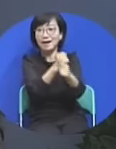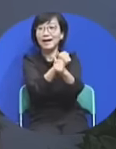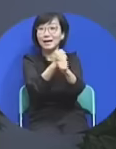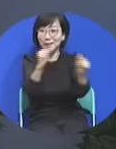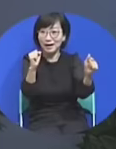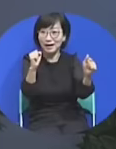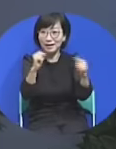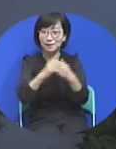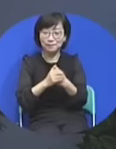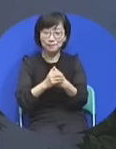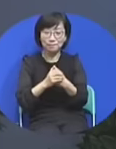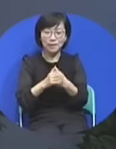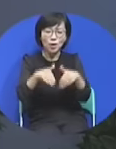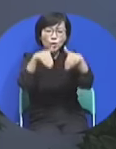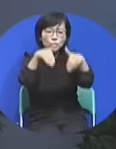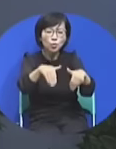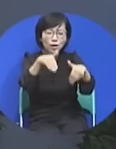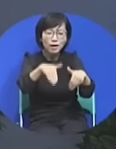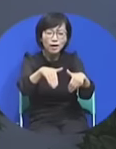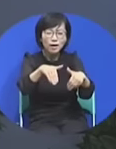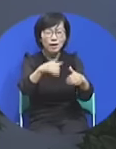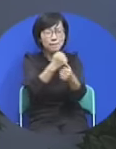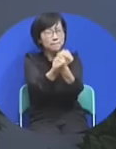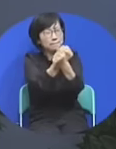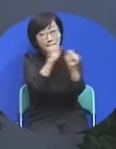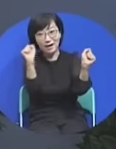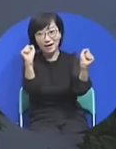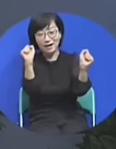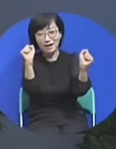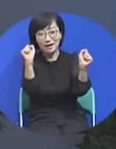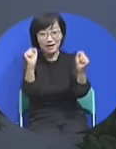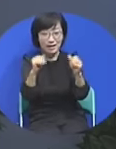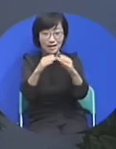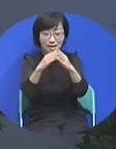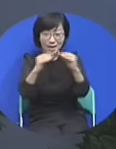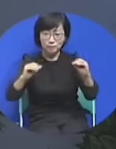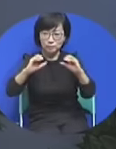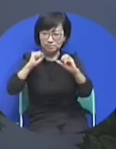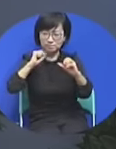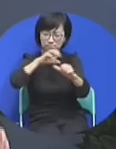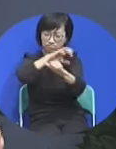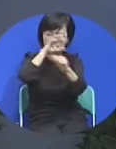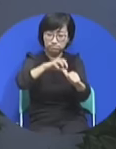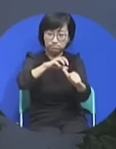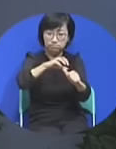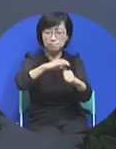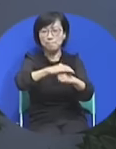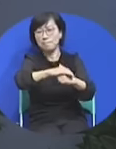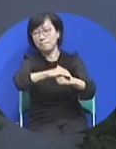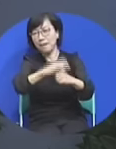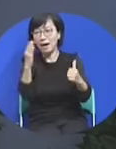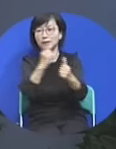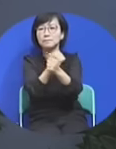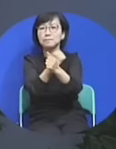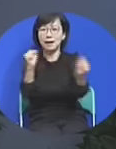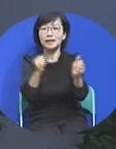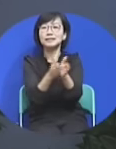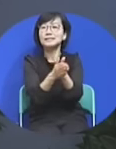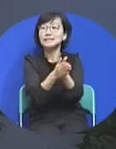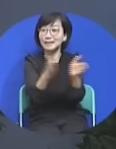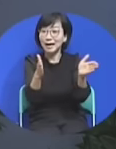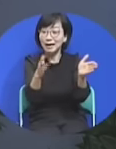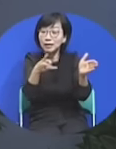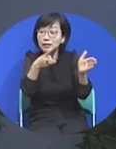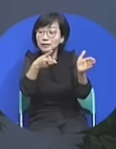너의 삶에서 해방. Liberation from enslavement. 드디어 출애굽의 시작. Finally, the start of Exodus. 이게 수장절